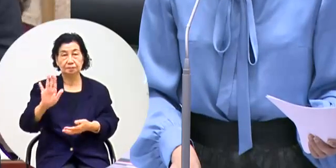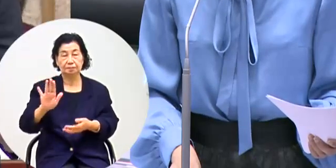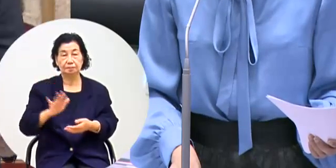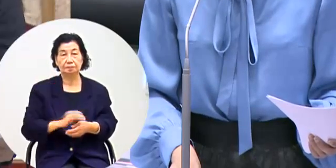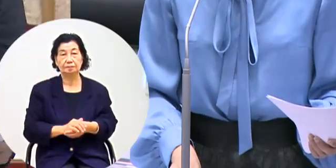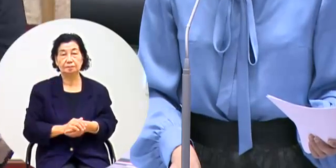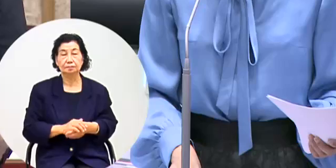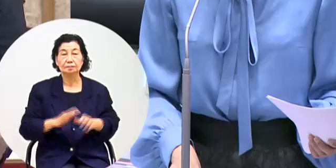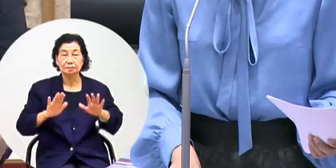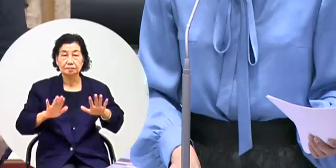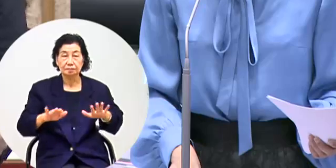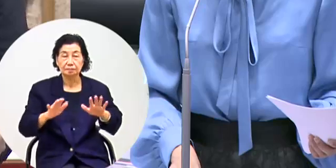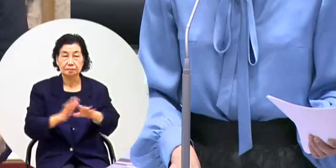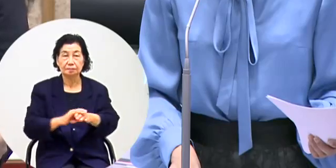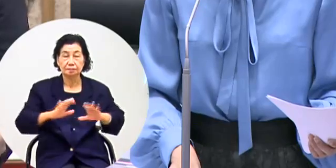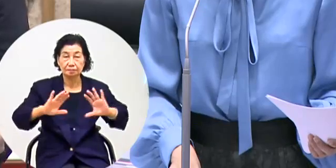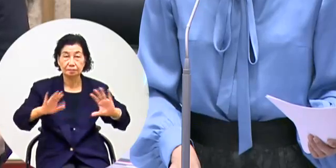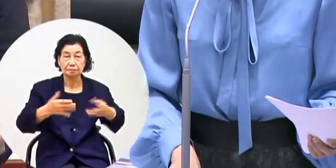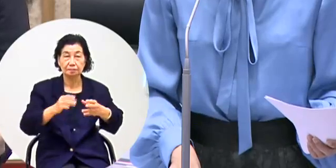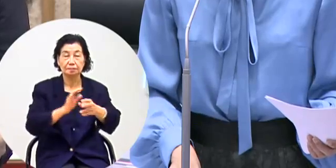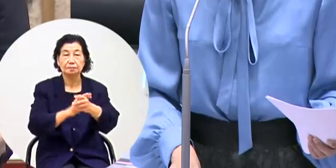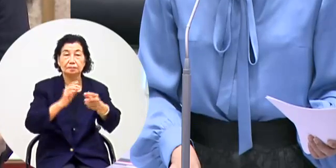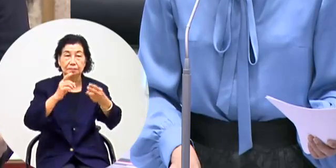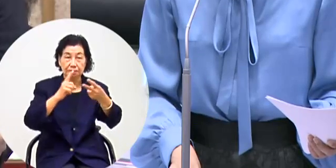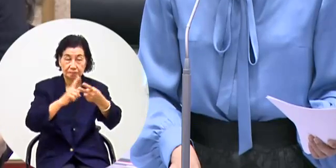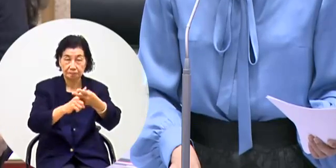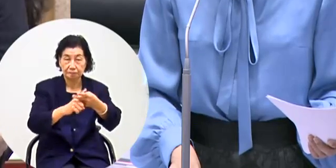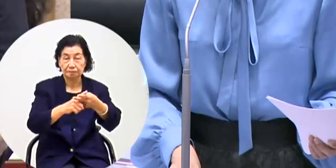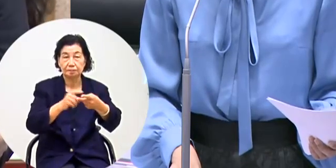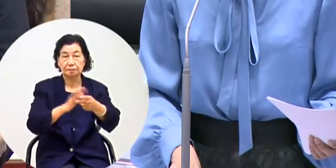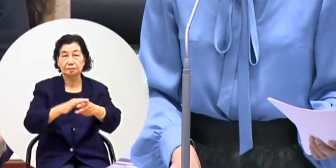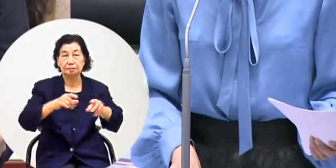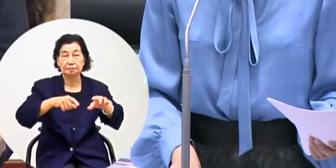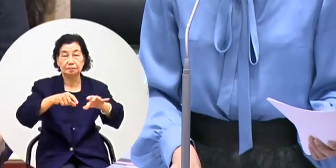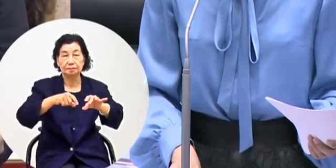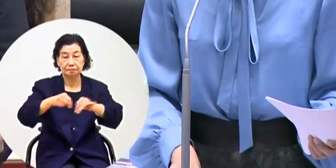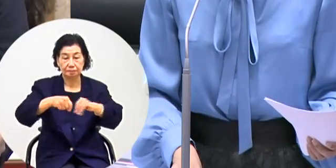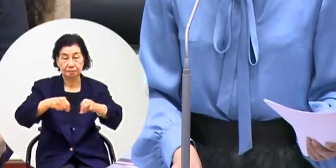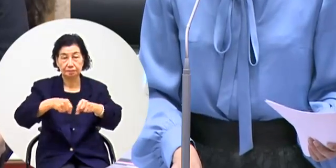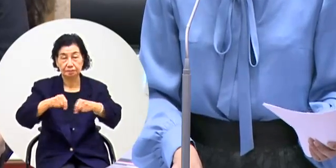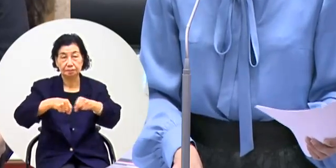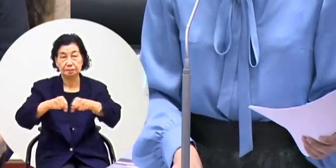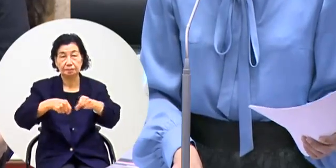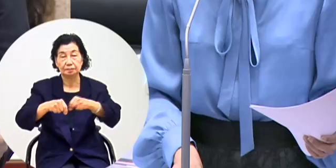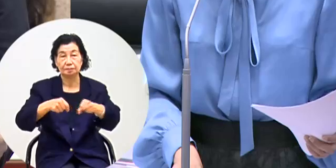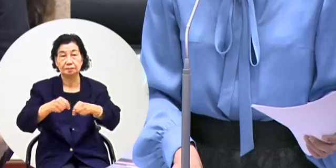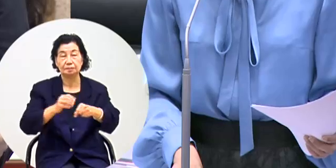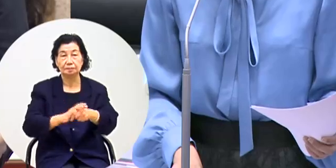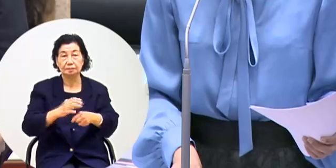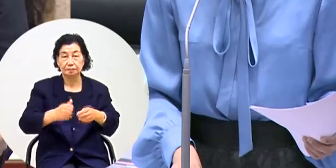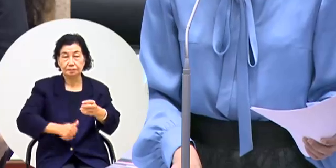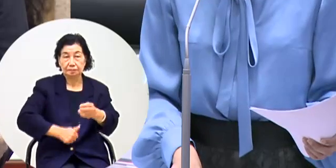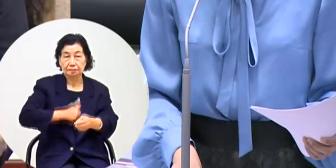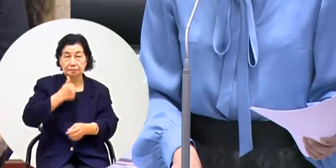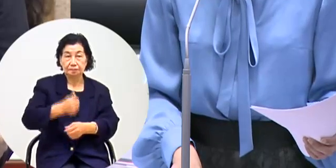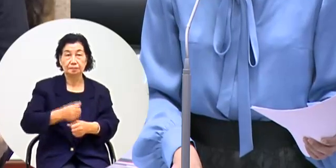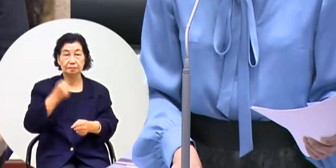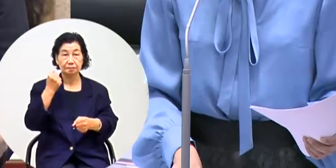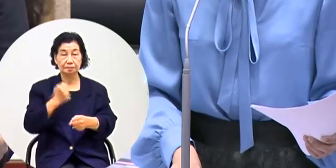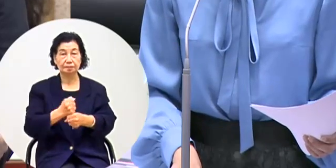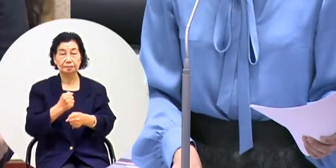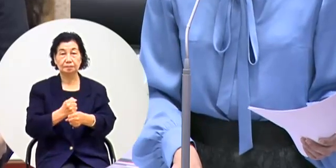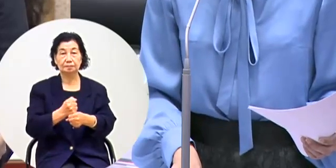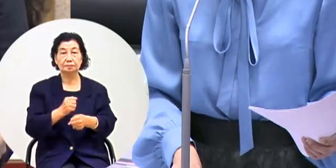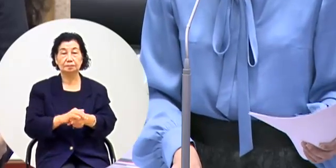一个母法，那它下面会有相当多的这些执法。 对。 那现在连全国， 所以才需要留一些时间来